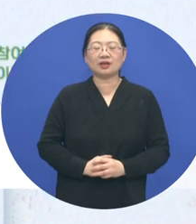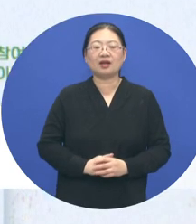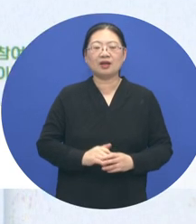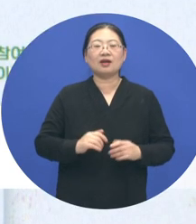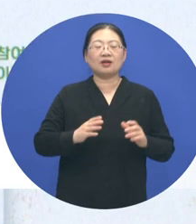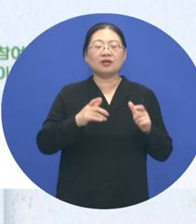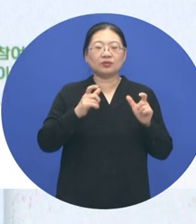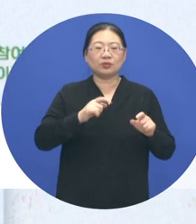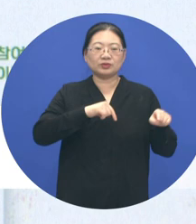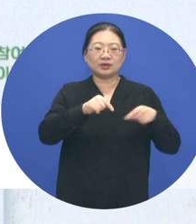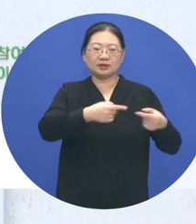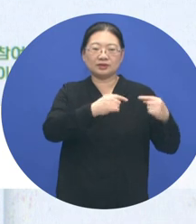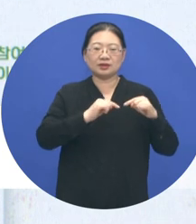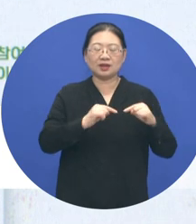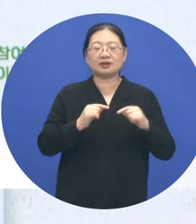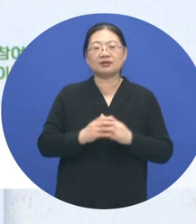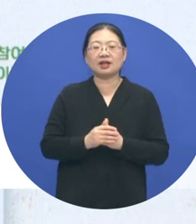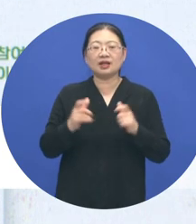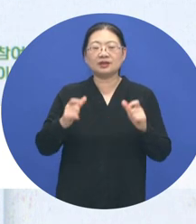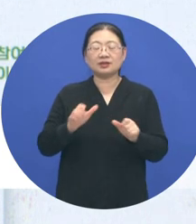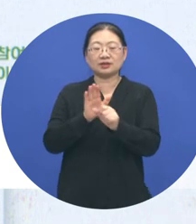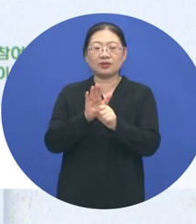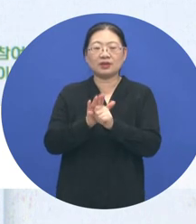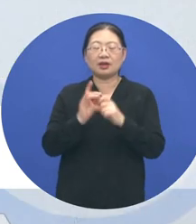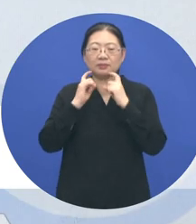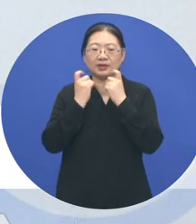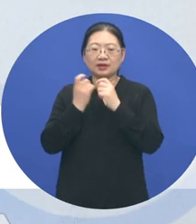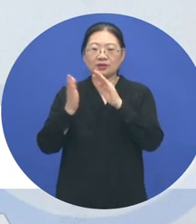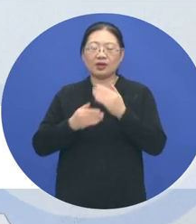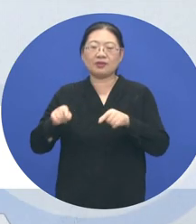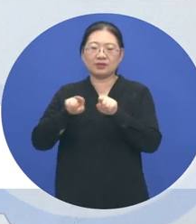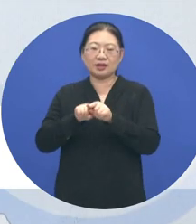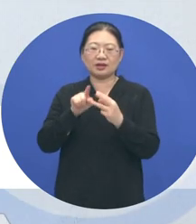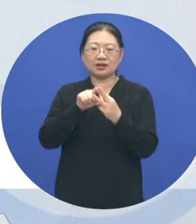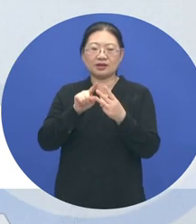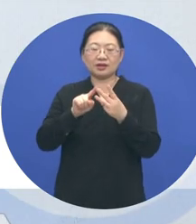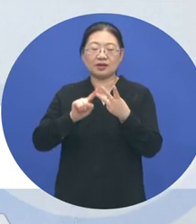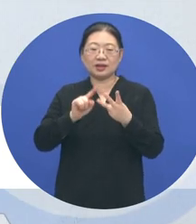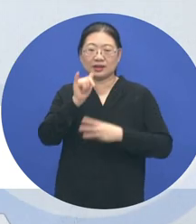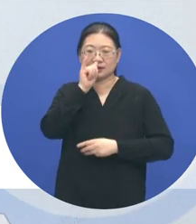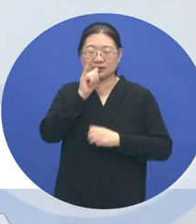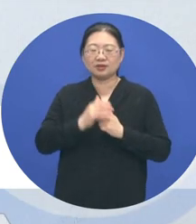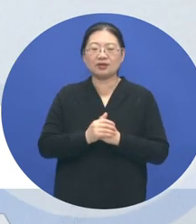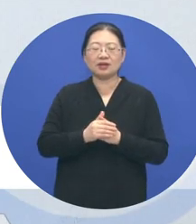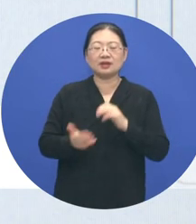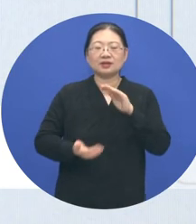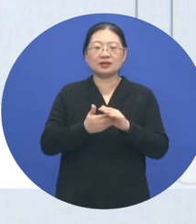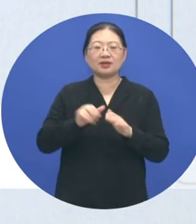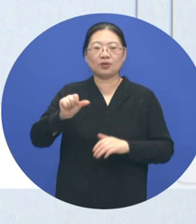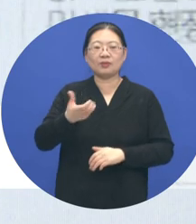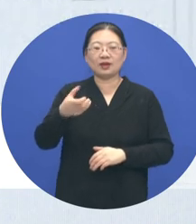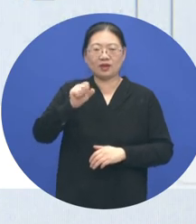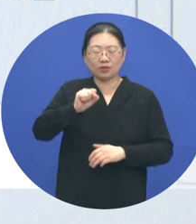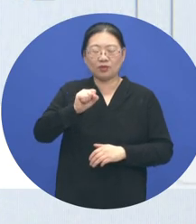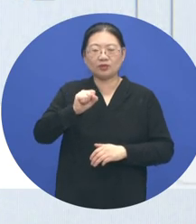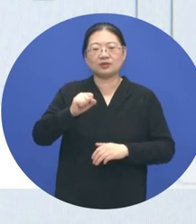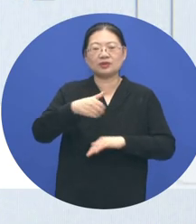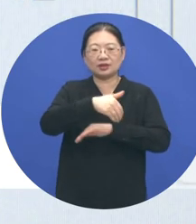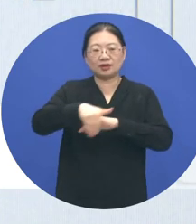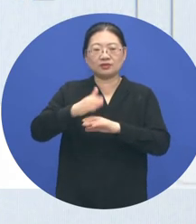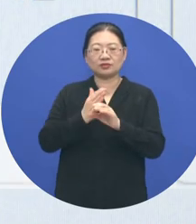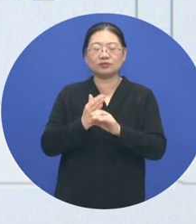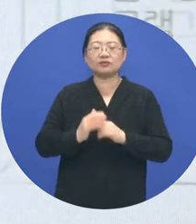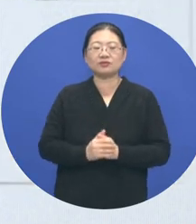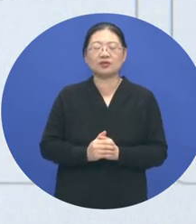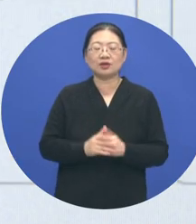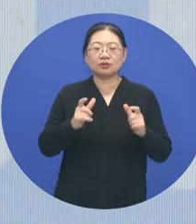사업은 도정 참여형 지역 지원형 민간 협치 등 세 가지 유형으로 나뉘며 돈은 최대 500억 원까지 편성할